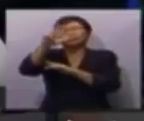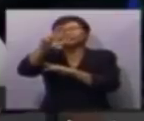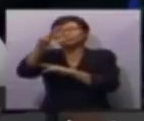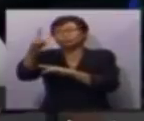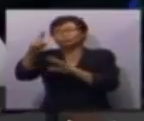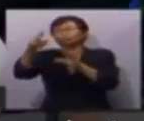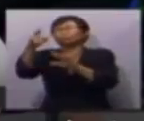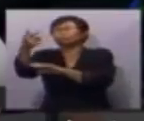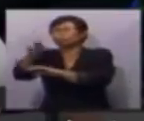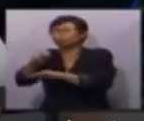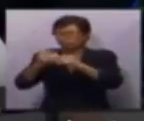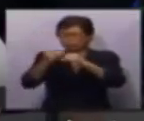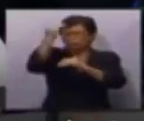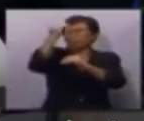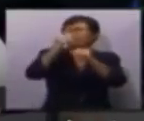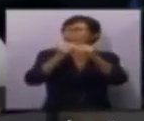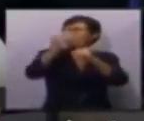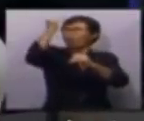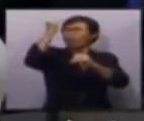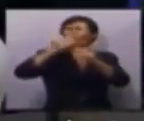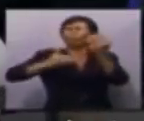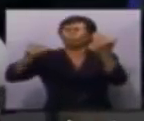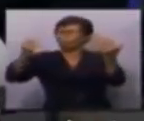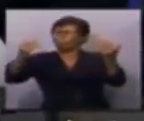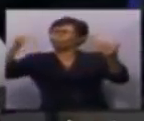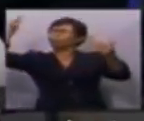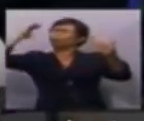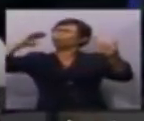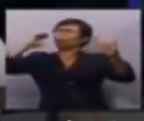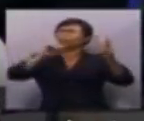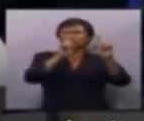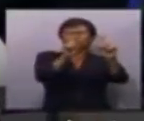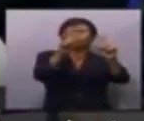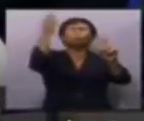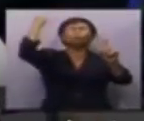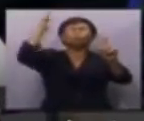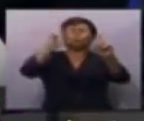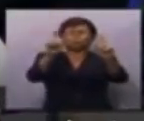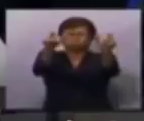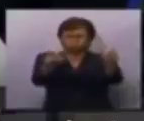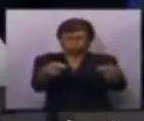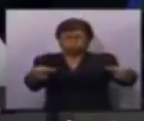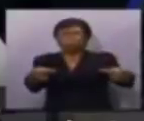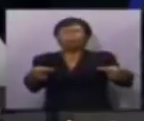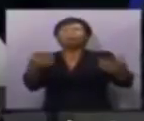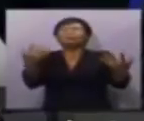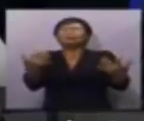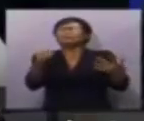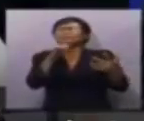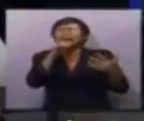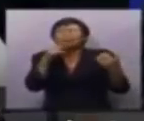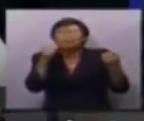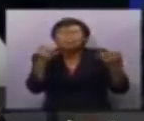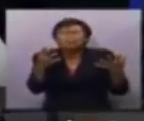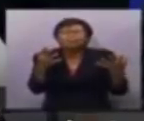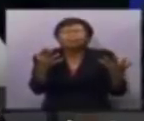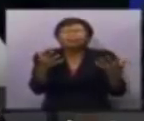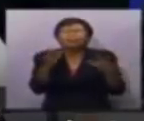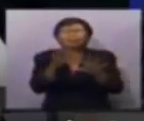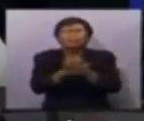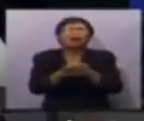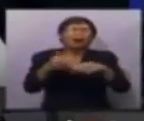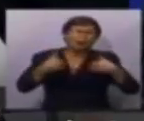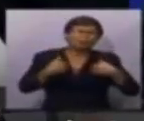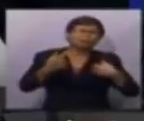Ini lebih daripada PRU-PRU yang kita saksikan sebelum ini, banyak satu lawan satu. Dan kini satu lawan satu itu dah tak banyak. Kita lihat juga